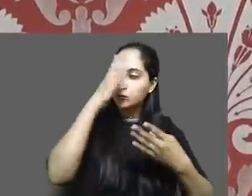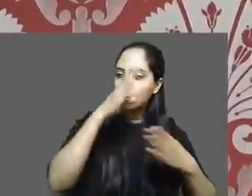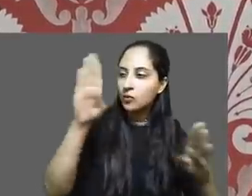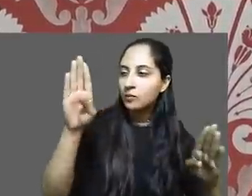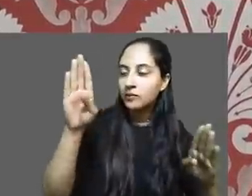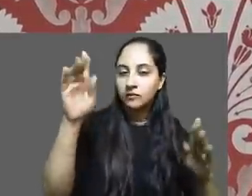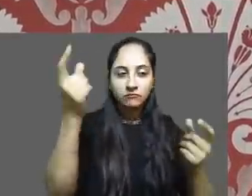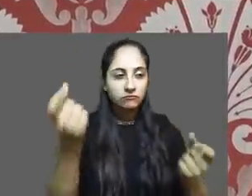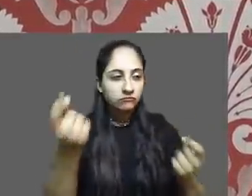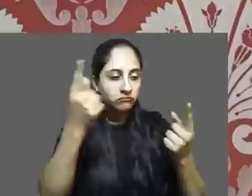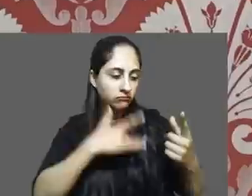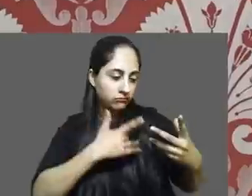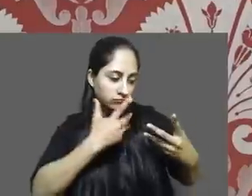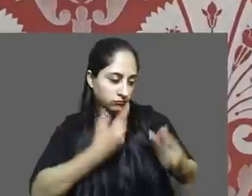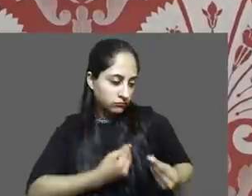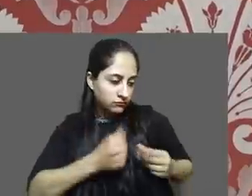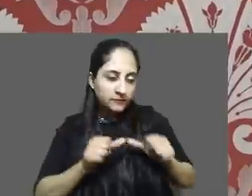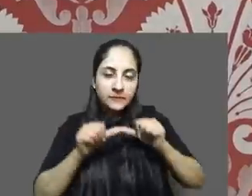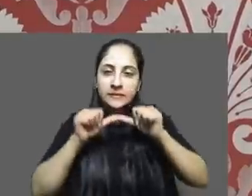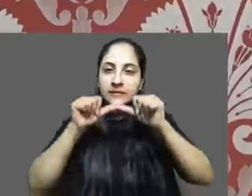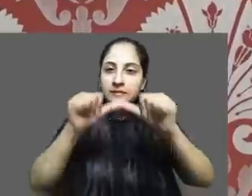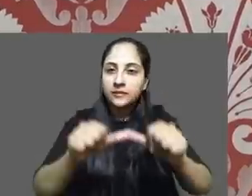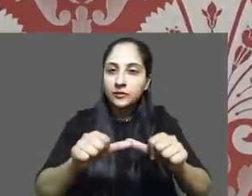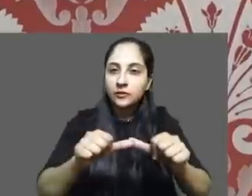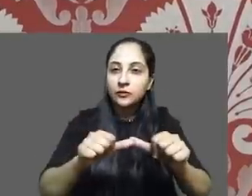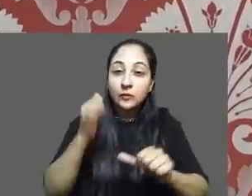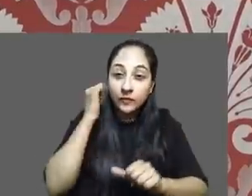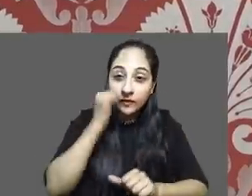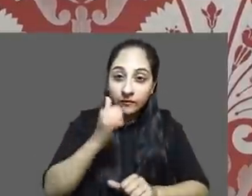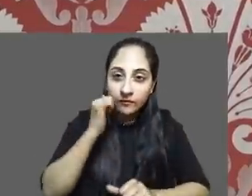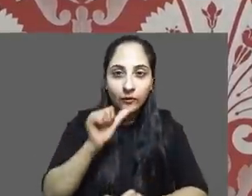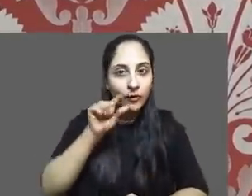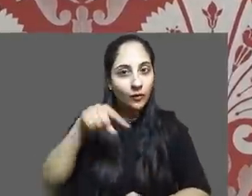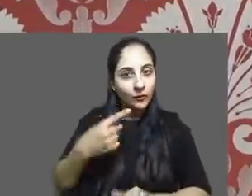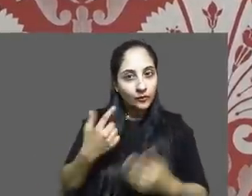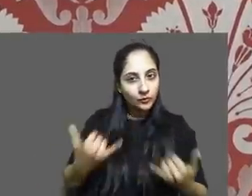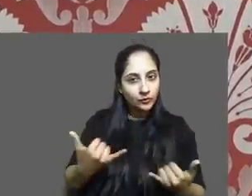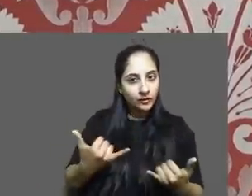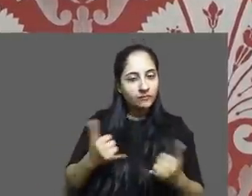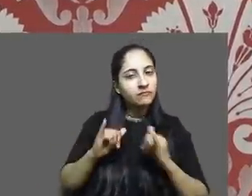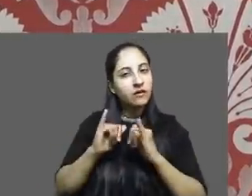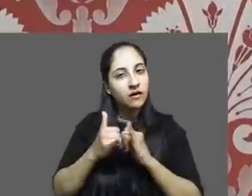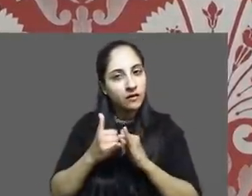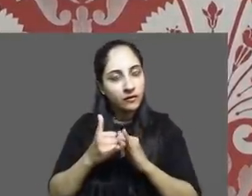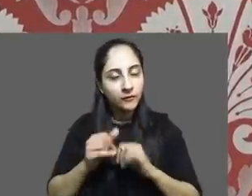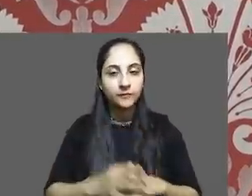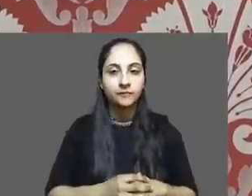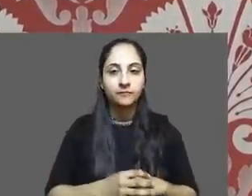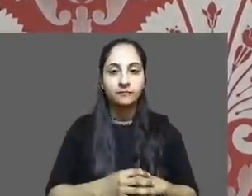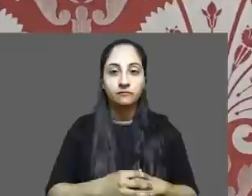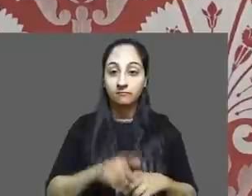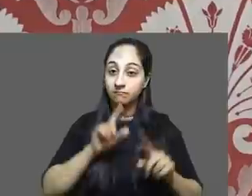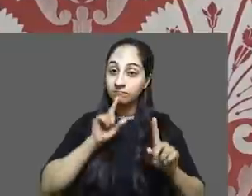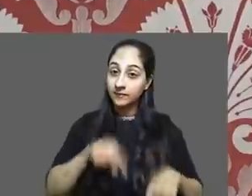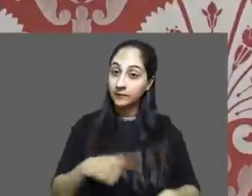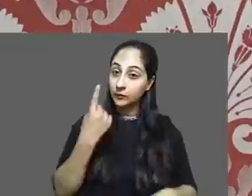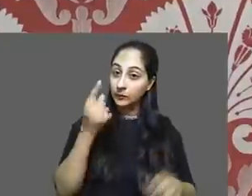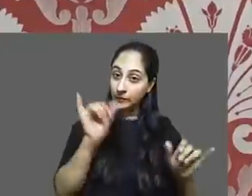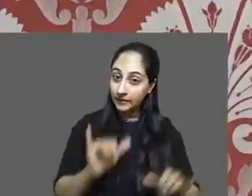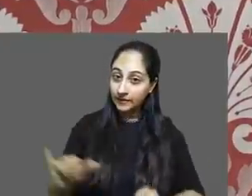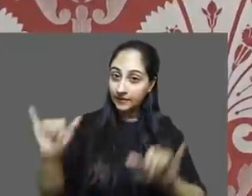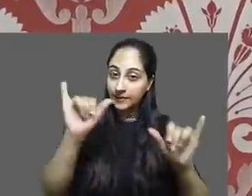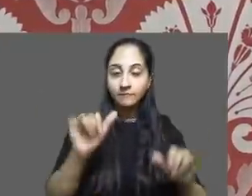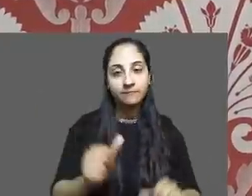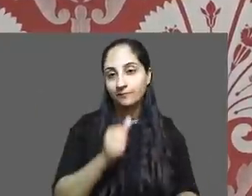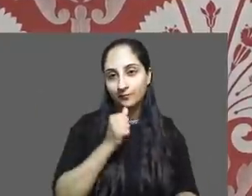Comment pouvons-nous cultiver l'ouverture et la compréhension, non seulement aujourd'hui, mais à tous les jours?